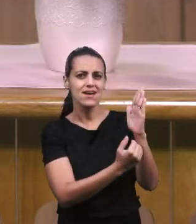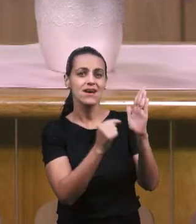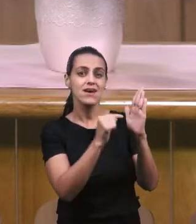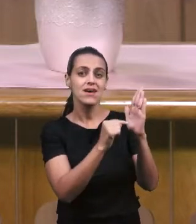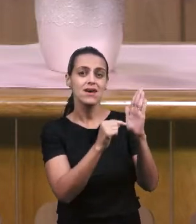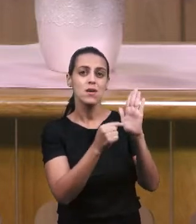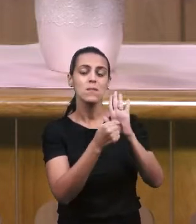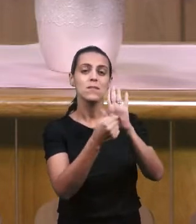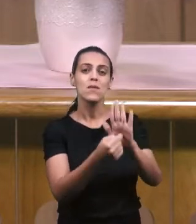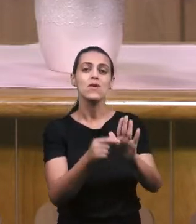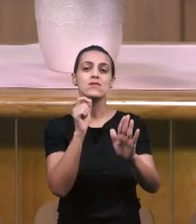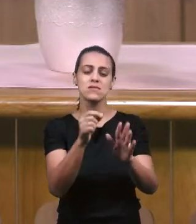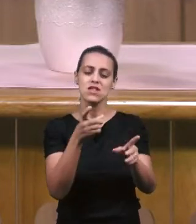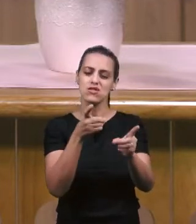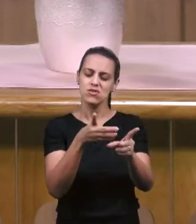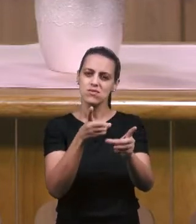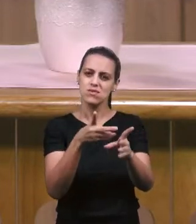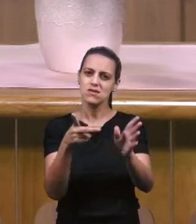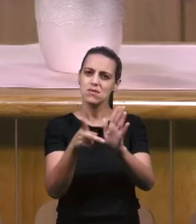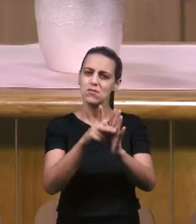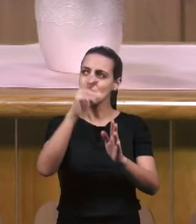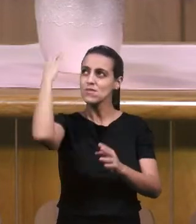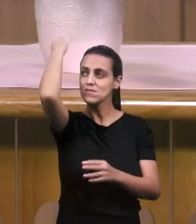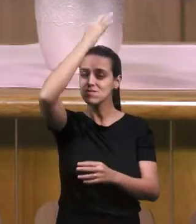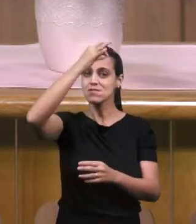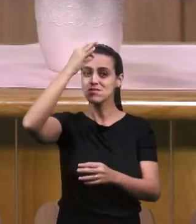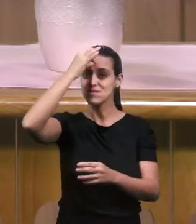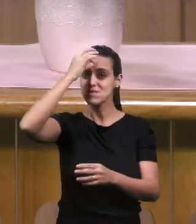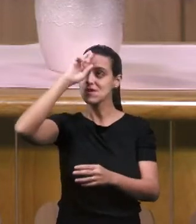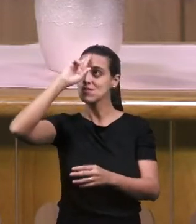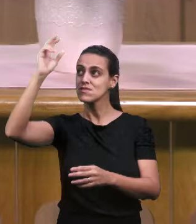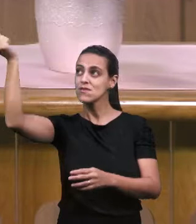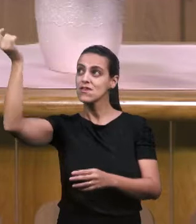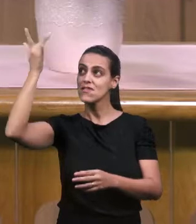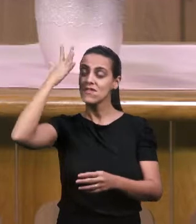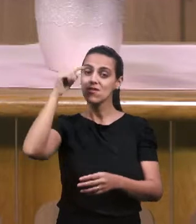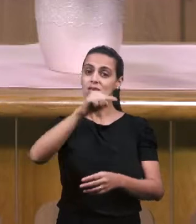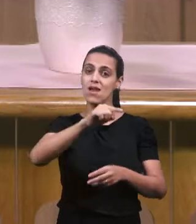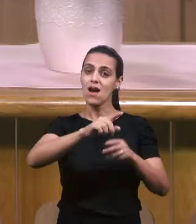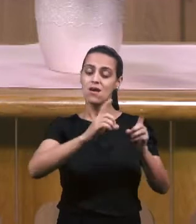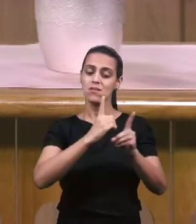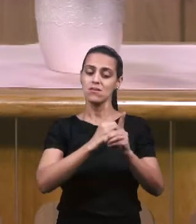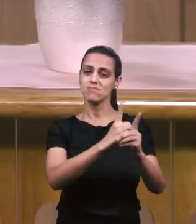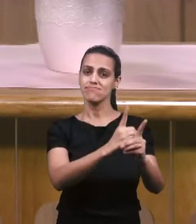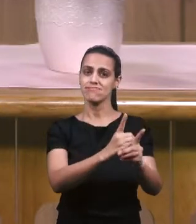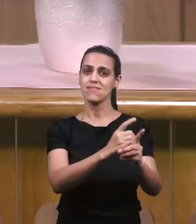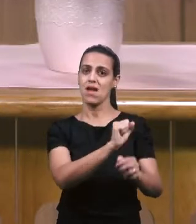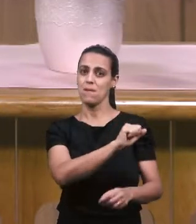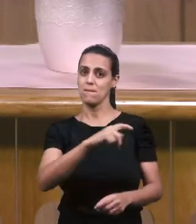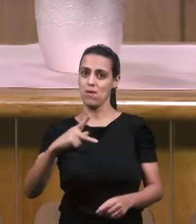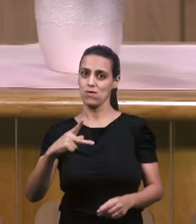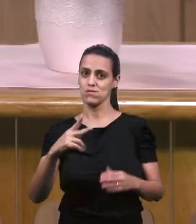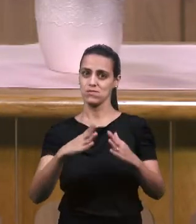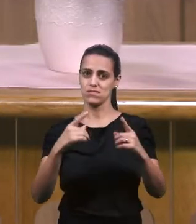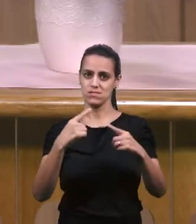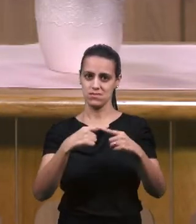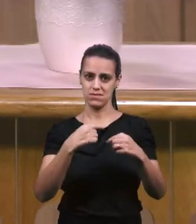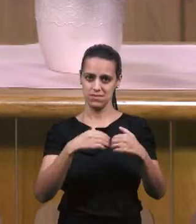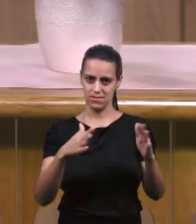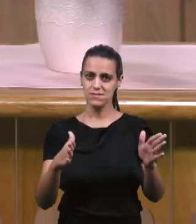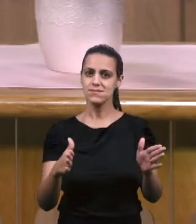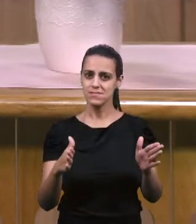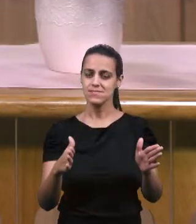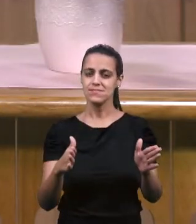concernant ces principes qui ont été exposés qui confirment la par le Saint-Esprit aux apôtres depuis l'Église primitive. Et pour cela, nous